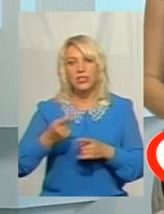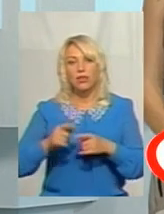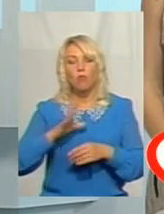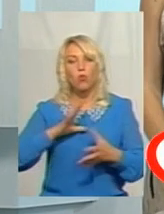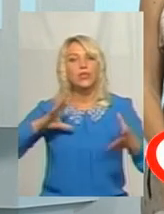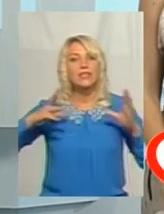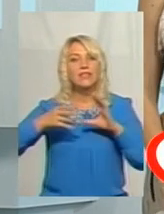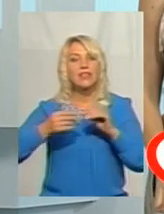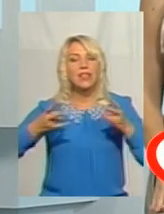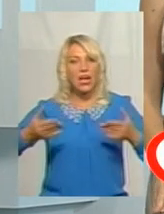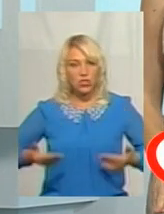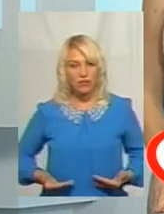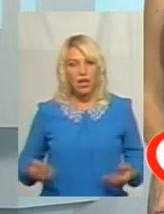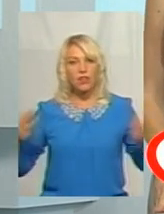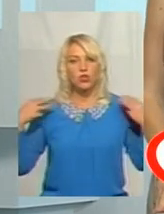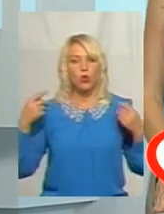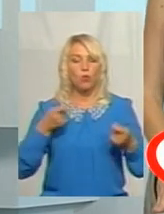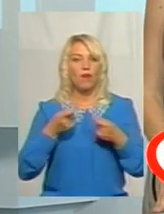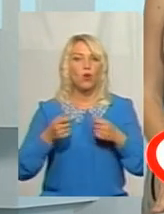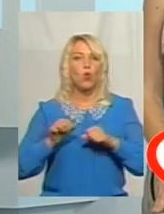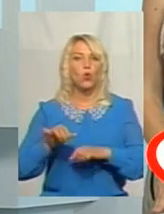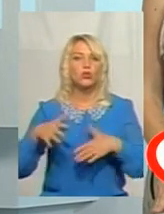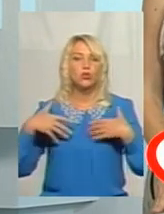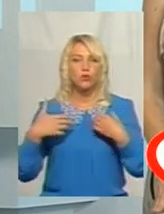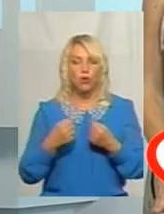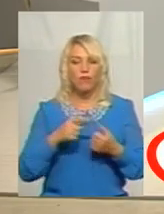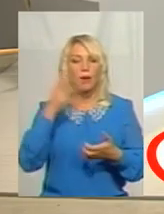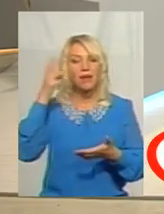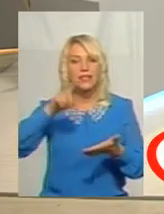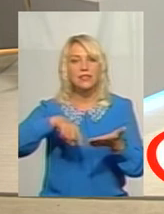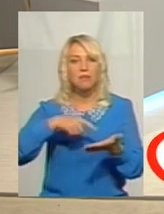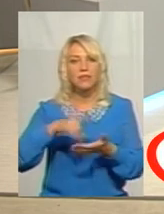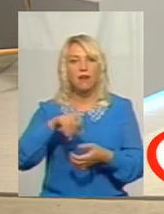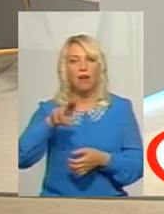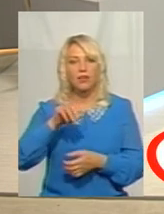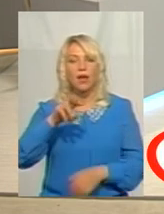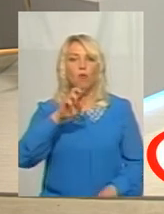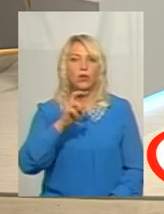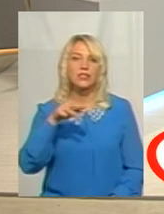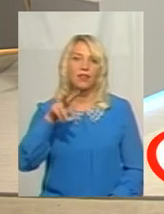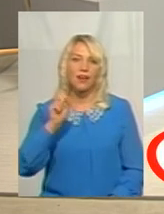звіти наживо з начальником управління охорони здоров'я Хмельницької міської ради Борисом Ткачем. Усім